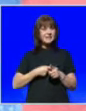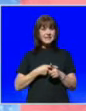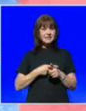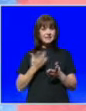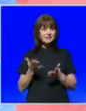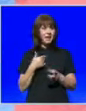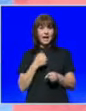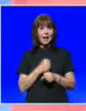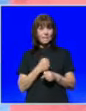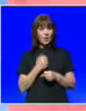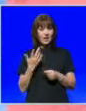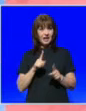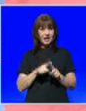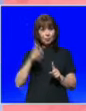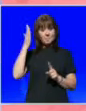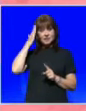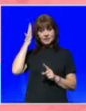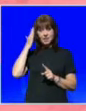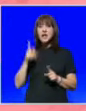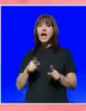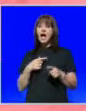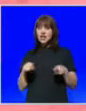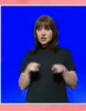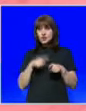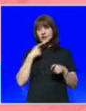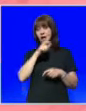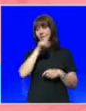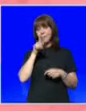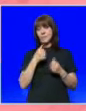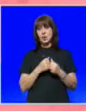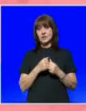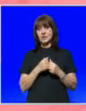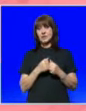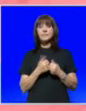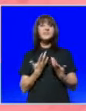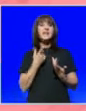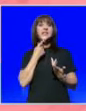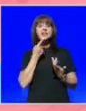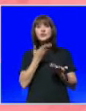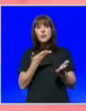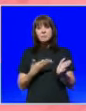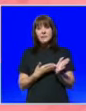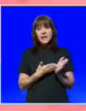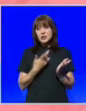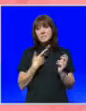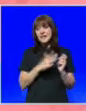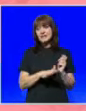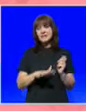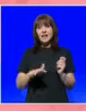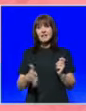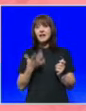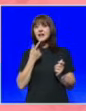и още в встъпването в длъжност аз си задавам същия въпрос. Защо причиняваме всичко това на нашите деца? Защо те стигат